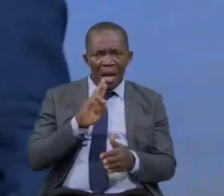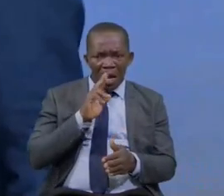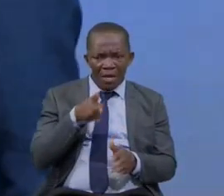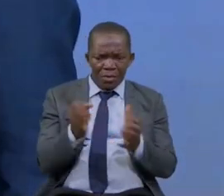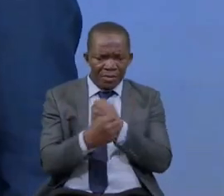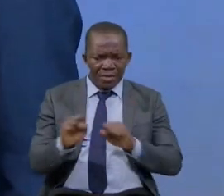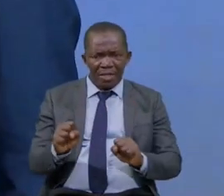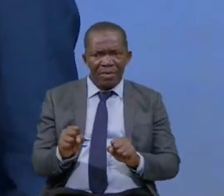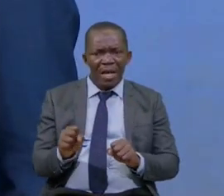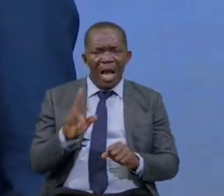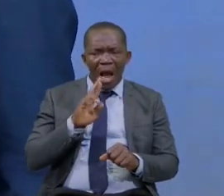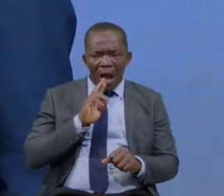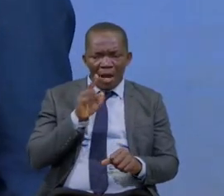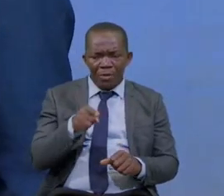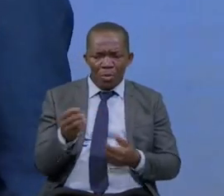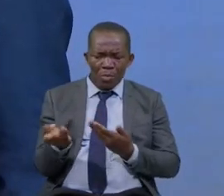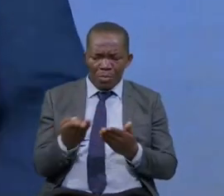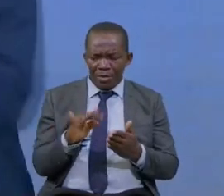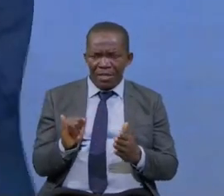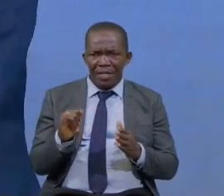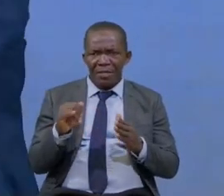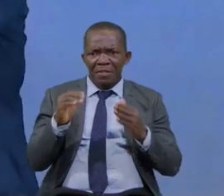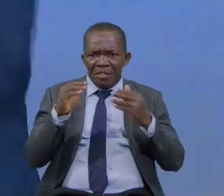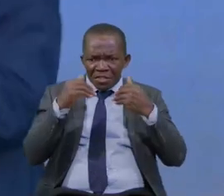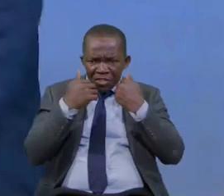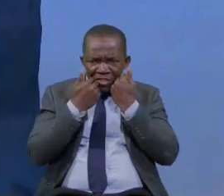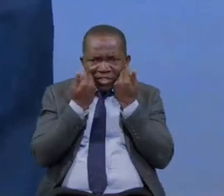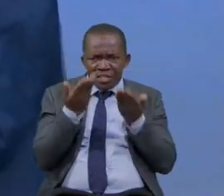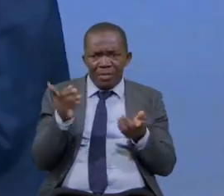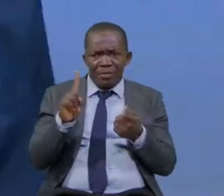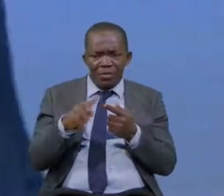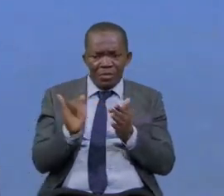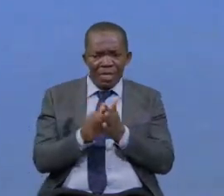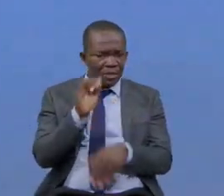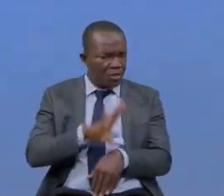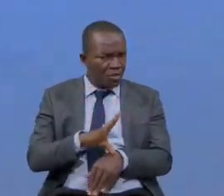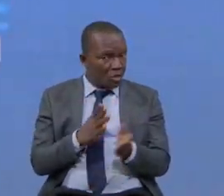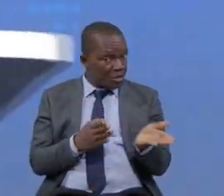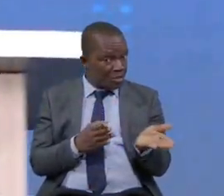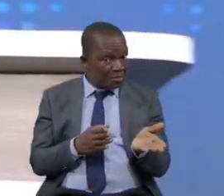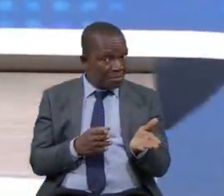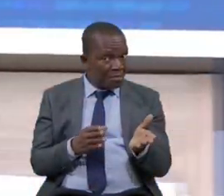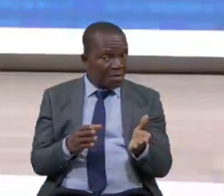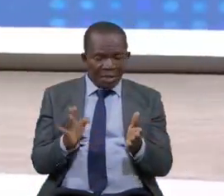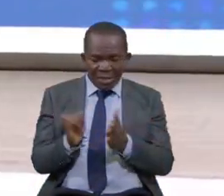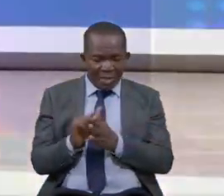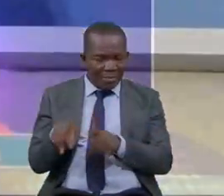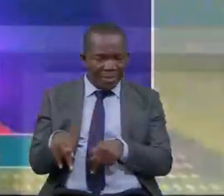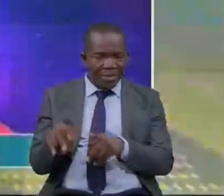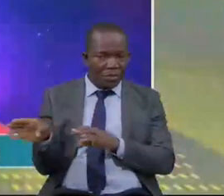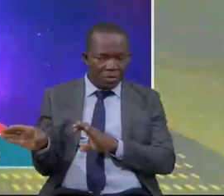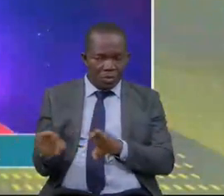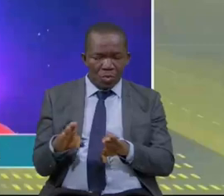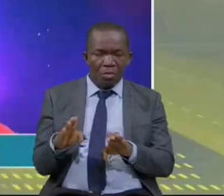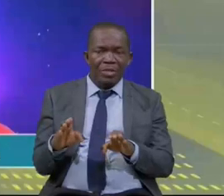la honte à l'Église à laquelle tu... Celui avec qui tu commets ces mauvaises choses. Vous savez, il sait que tu es un